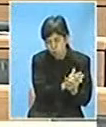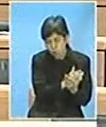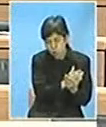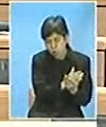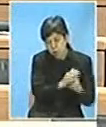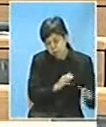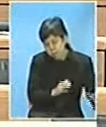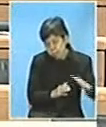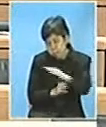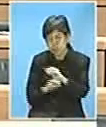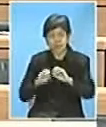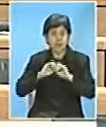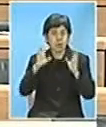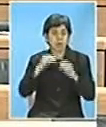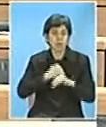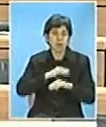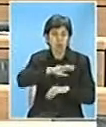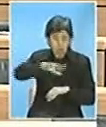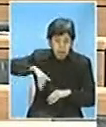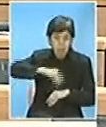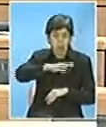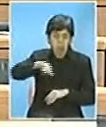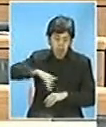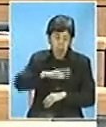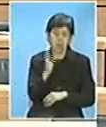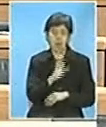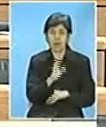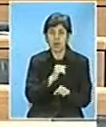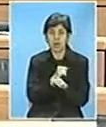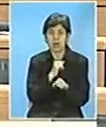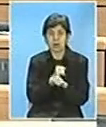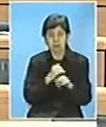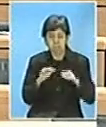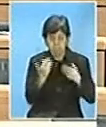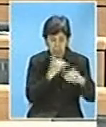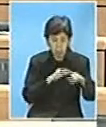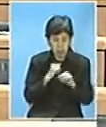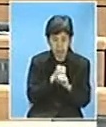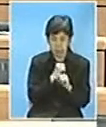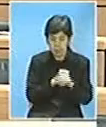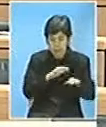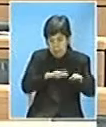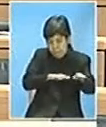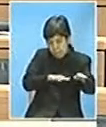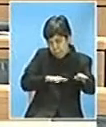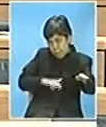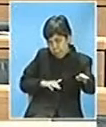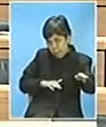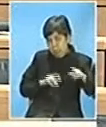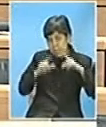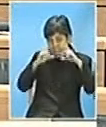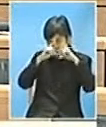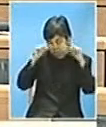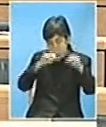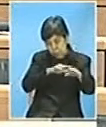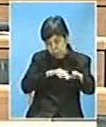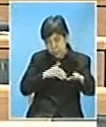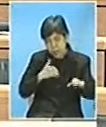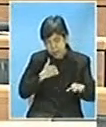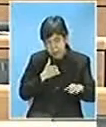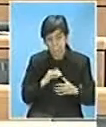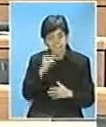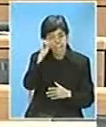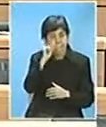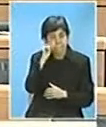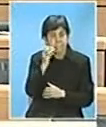จะขึ้นเป็นจุดที่ชัดเจนนะครับก็ไม่ต้องไปวนกันแล้วเวียนกันแล้วก็ไปการแถวระเบียบที่ดีบางคืนนะครับแท็กซี่มากกว่ารถสาธารณะรถส่วนบุคคล